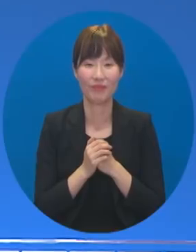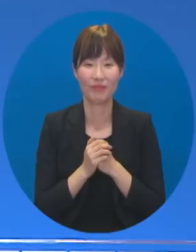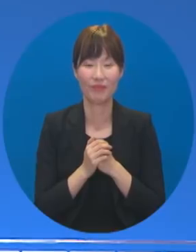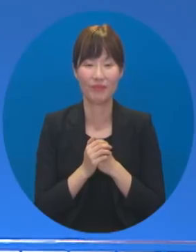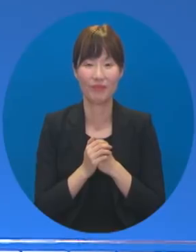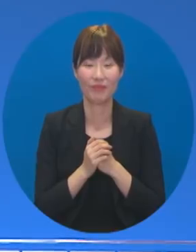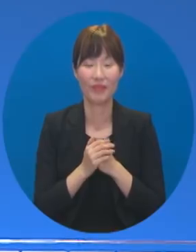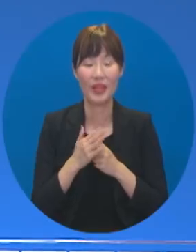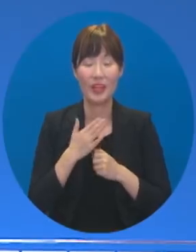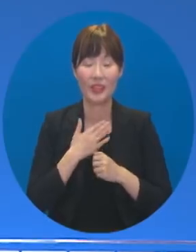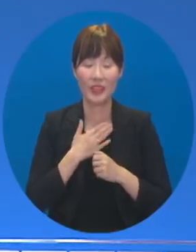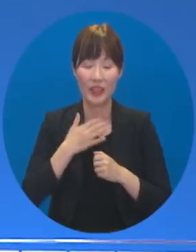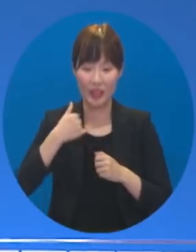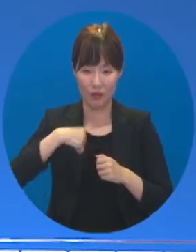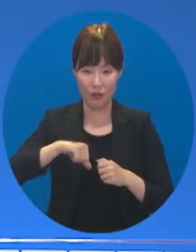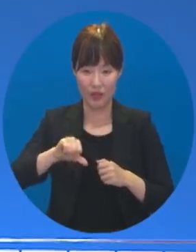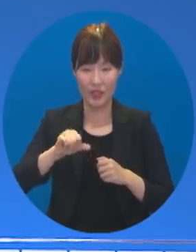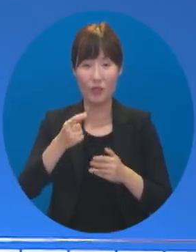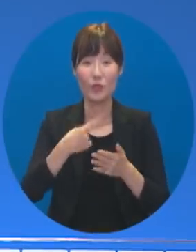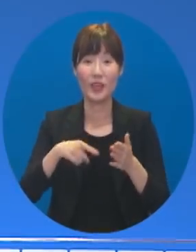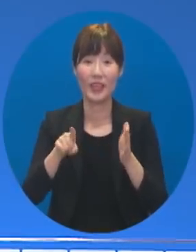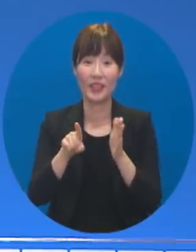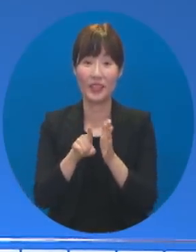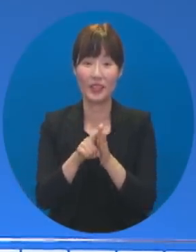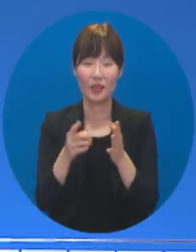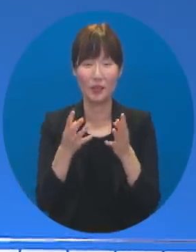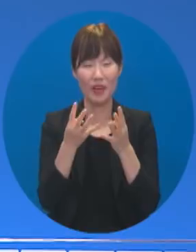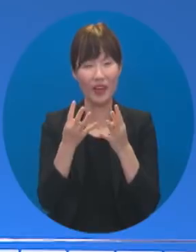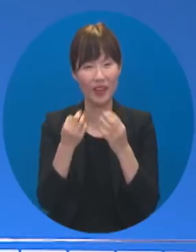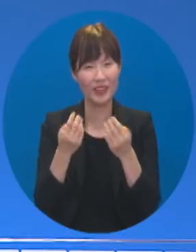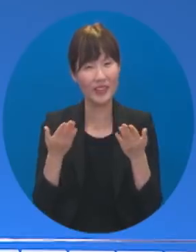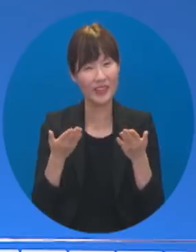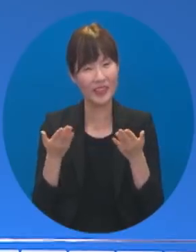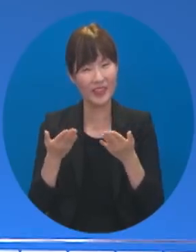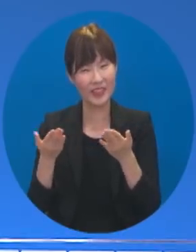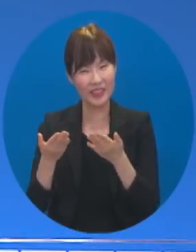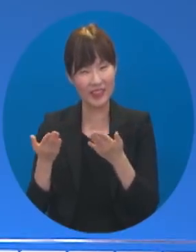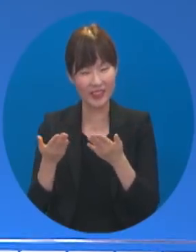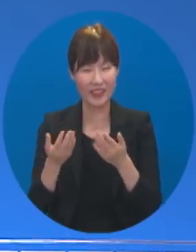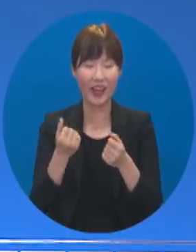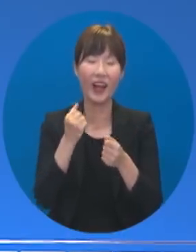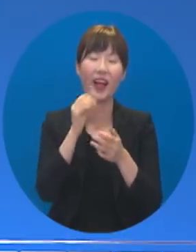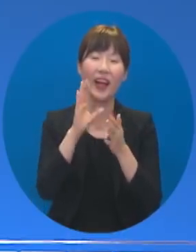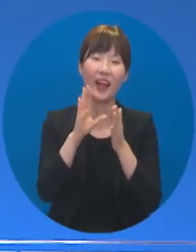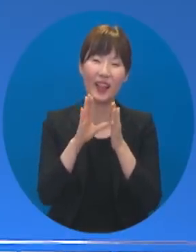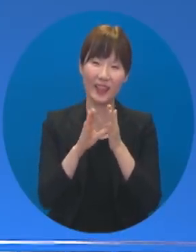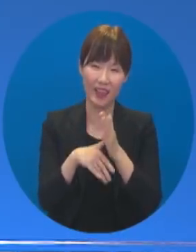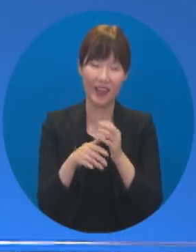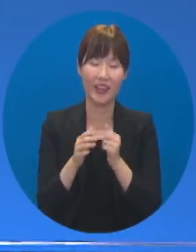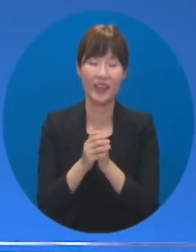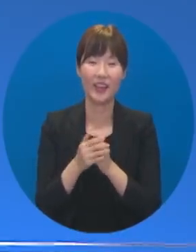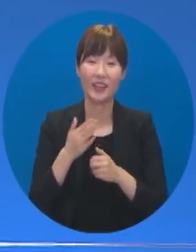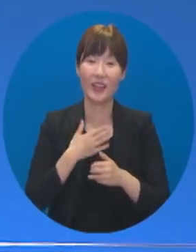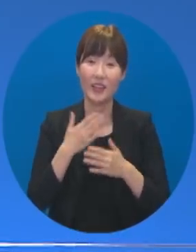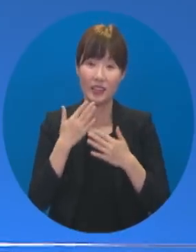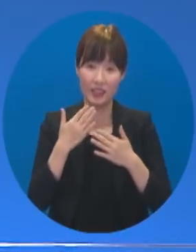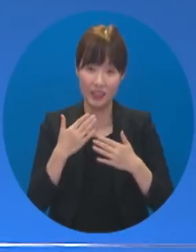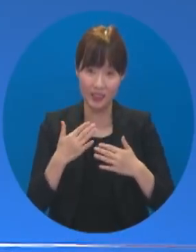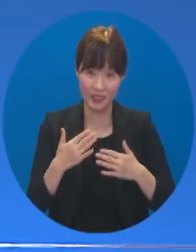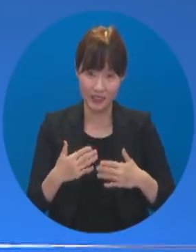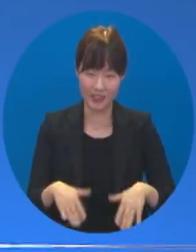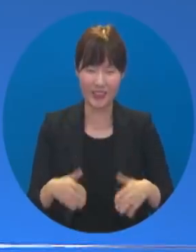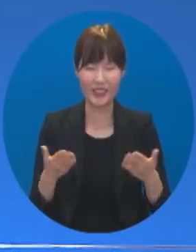제가 원기를 위해서 많은 것들을 하면서 때로는 지칠 때도 있어요. 힘들고 여러 가지